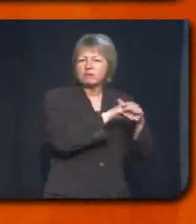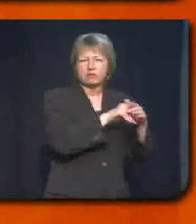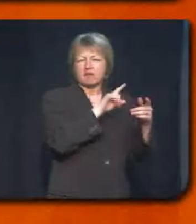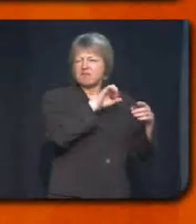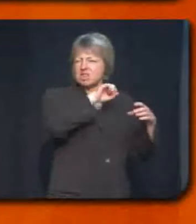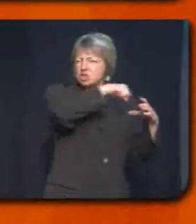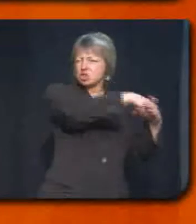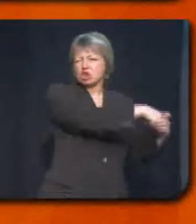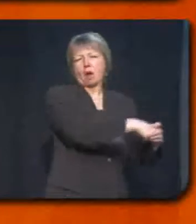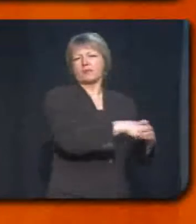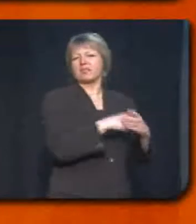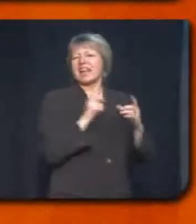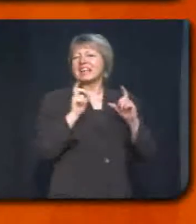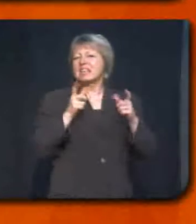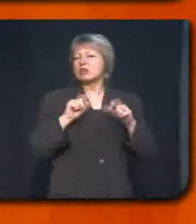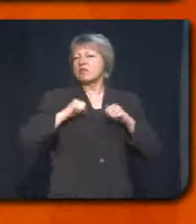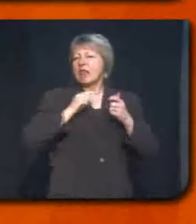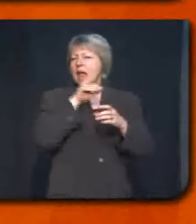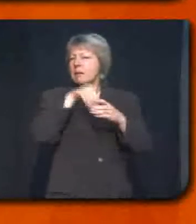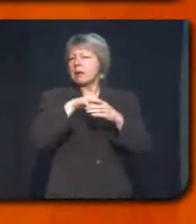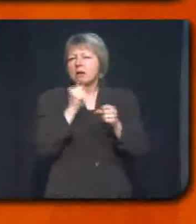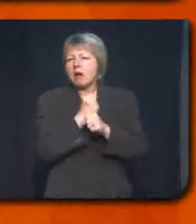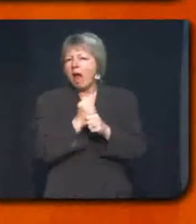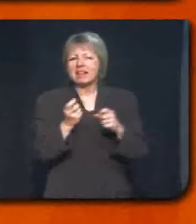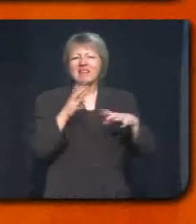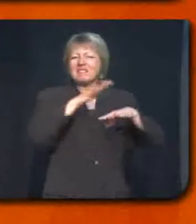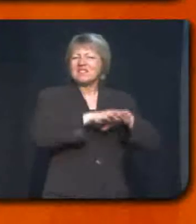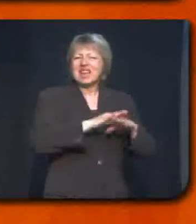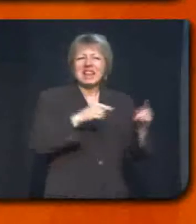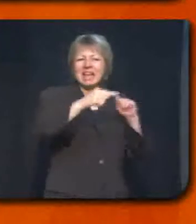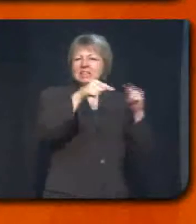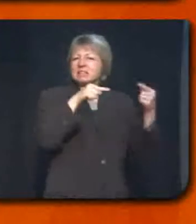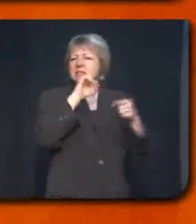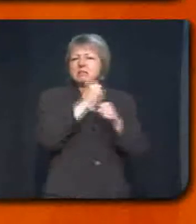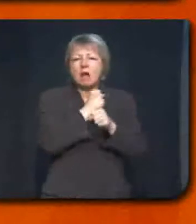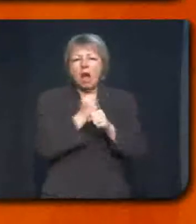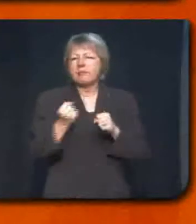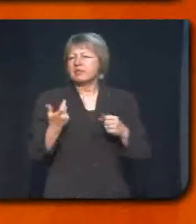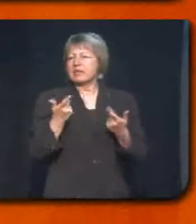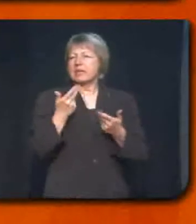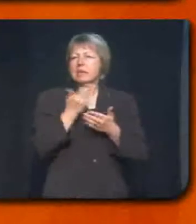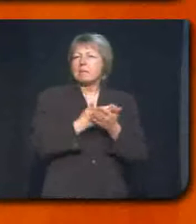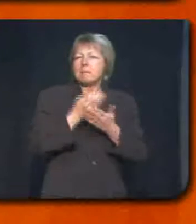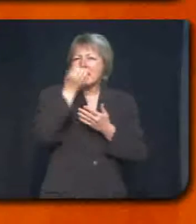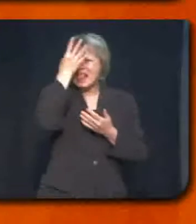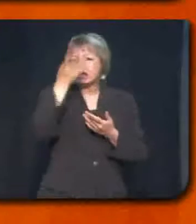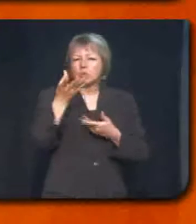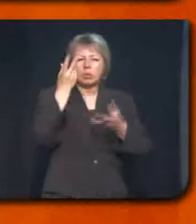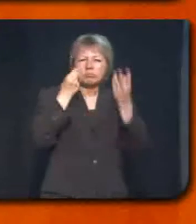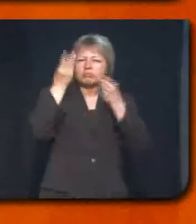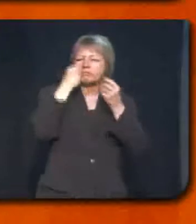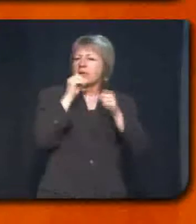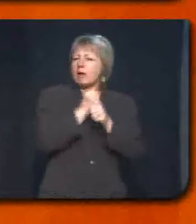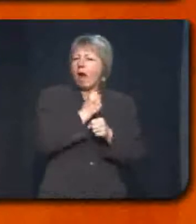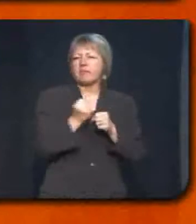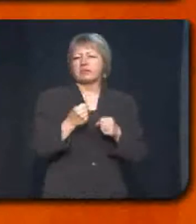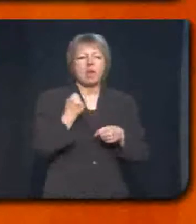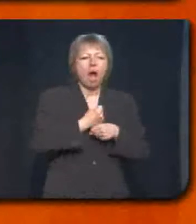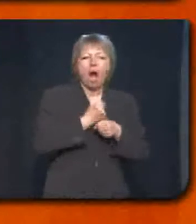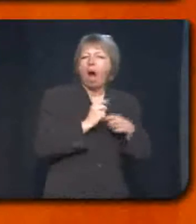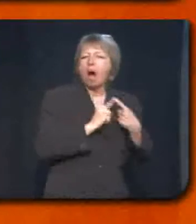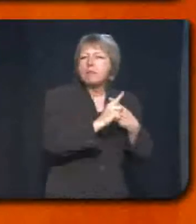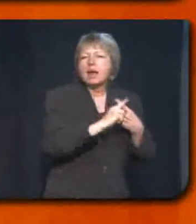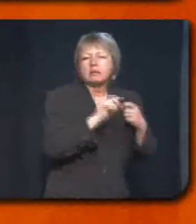zu partizipieren sich zu vernetzen sich zu bilden zu arbeiten für sich selbst zu sprechen in dieser